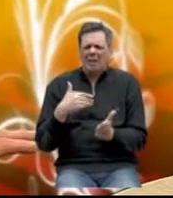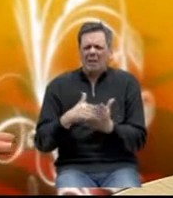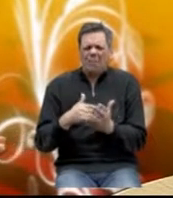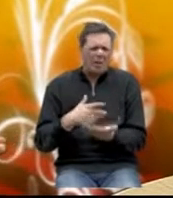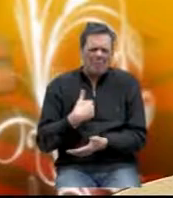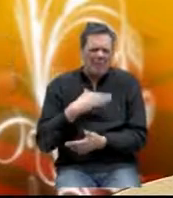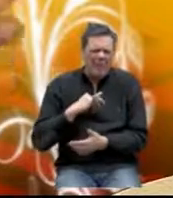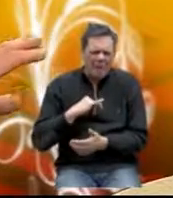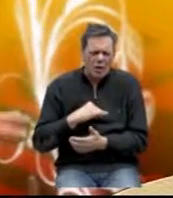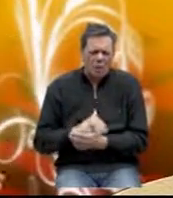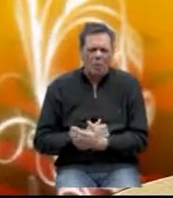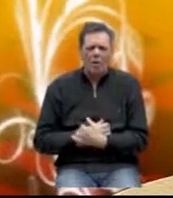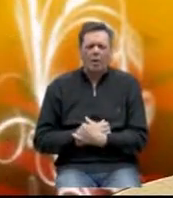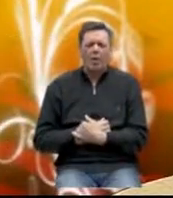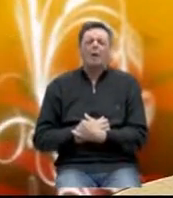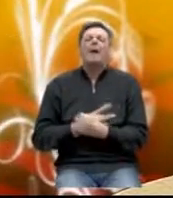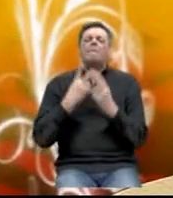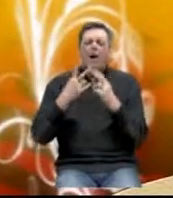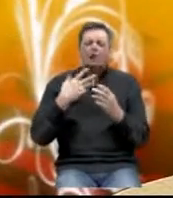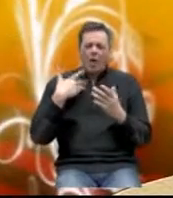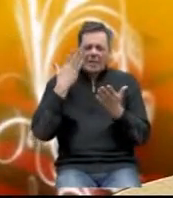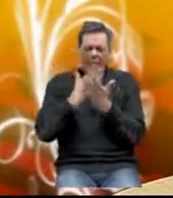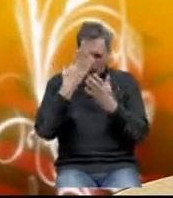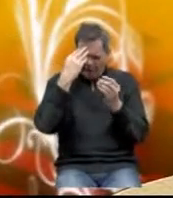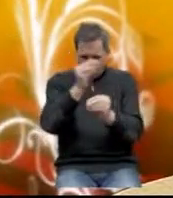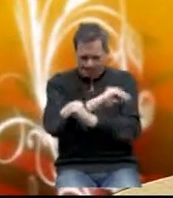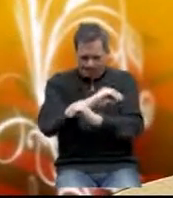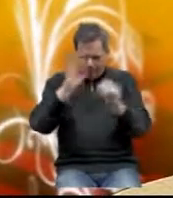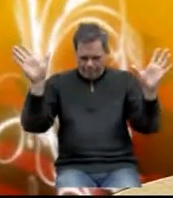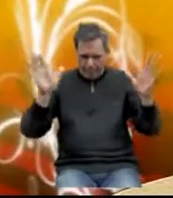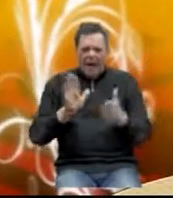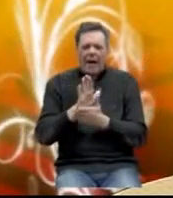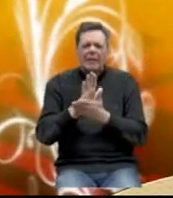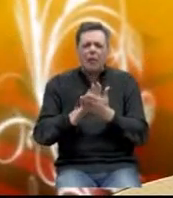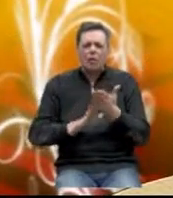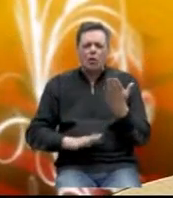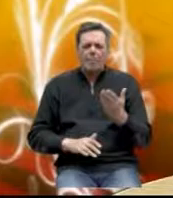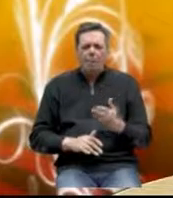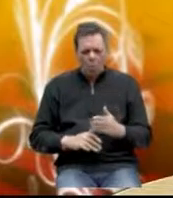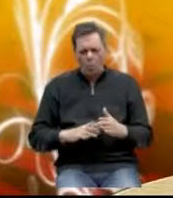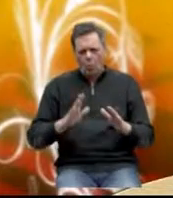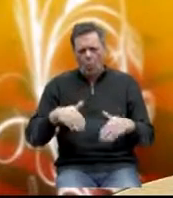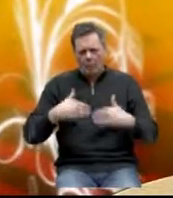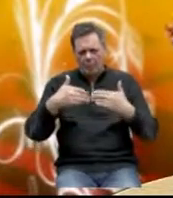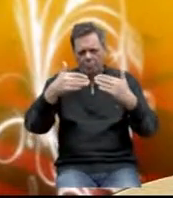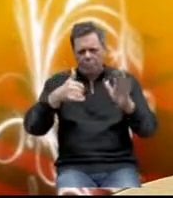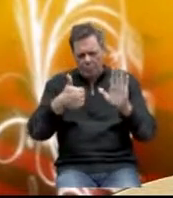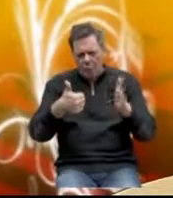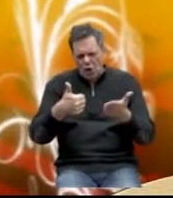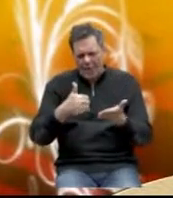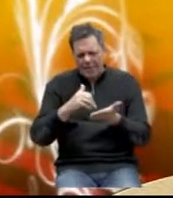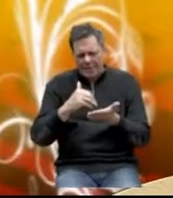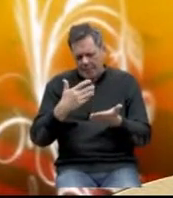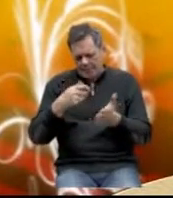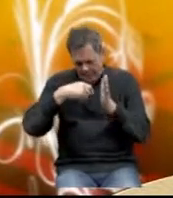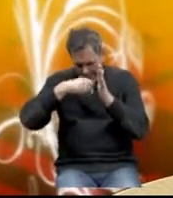tu rečenicu napisati, ali ju pročitajte. Nema veze, ali bi bilo jako dobro da počnemo bar s ovim sljedećih 6 emisija što su ostale